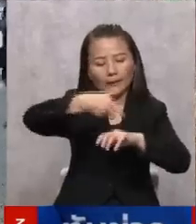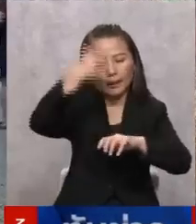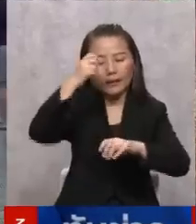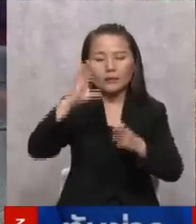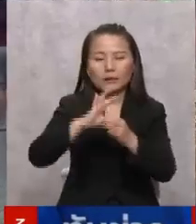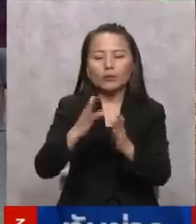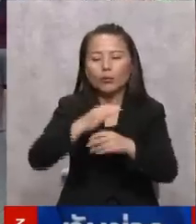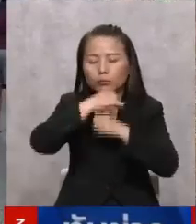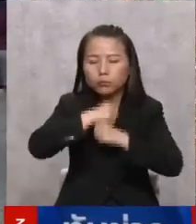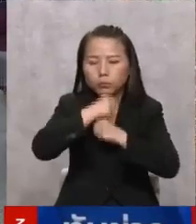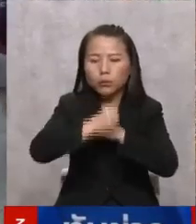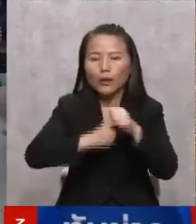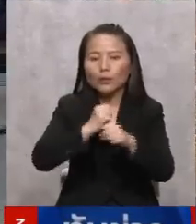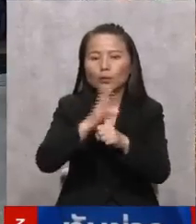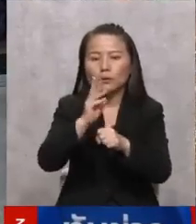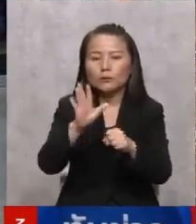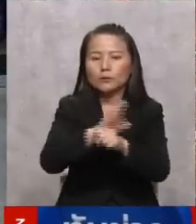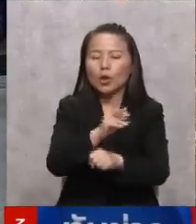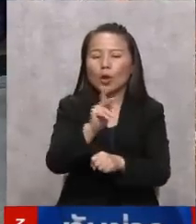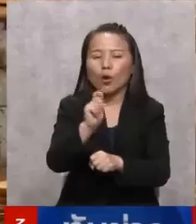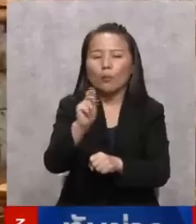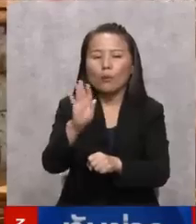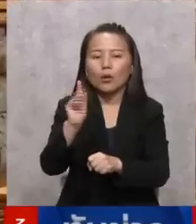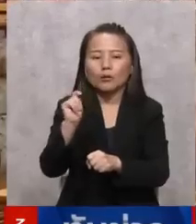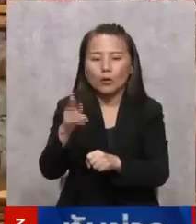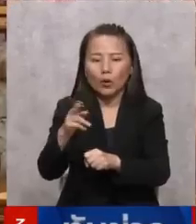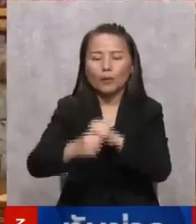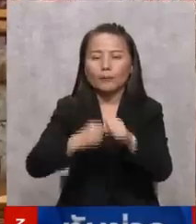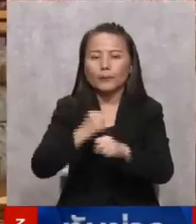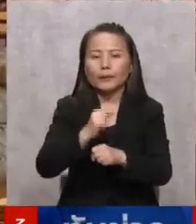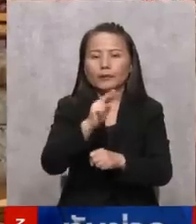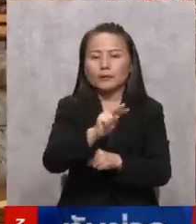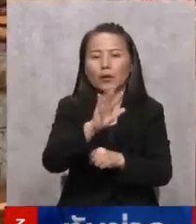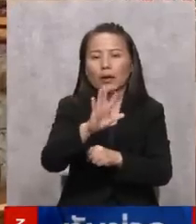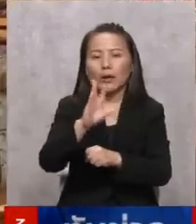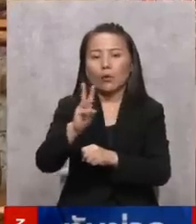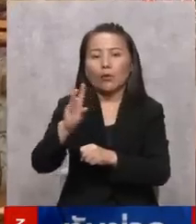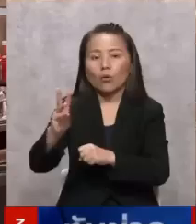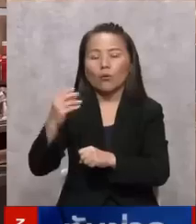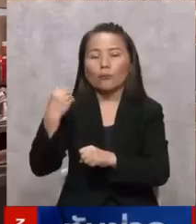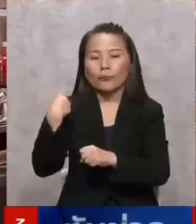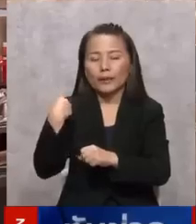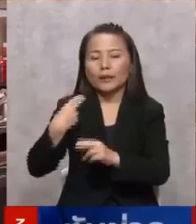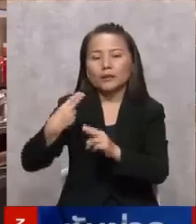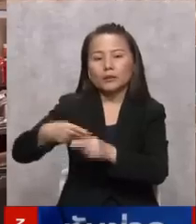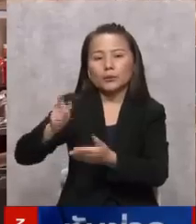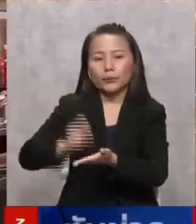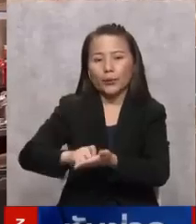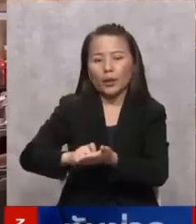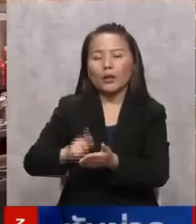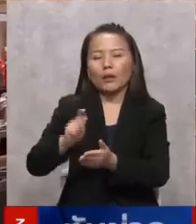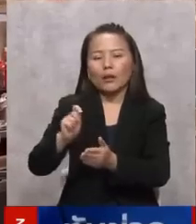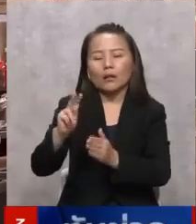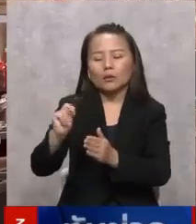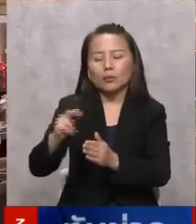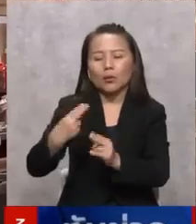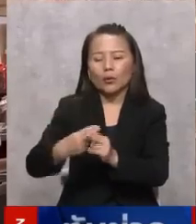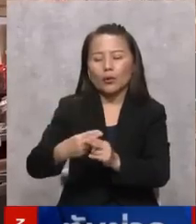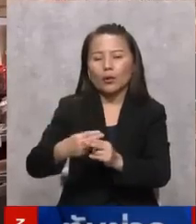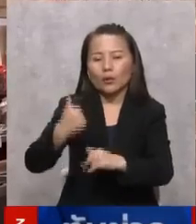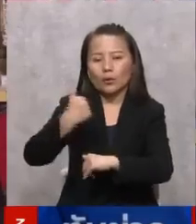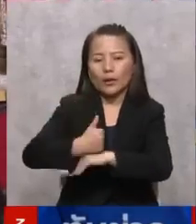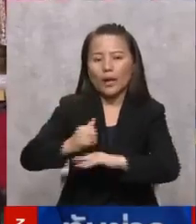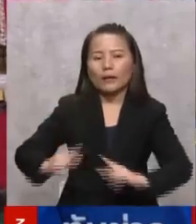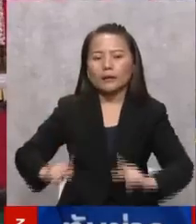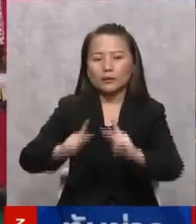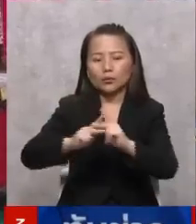การจ่ายเบี้ยยังชีพผู้สูงอายุขององค์กรปกครองส่วนท้องถิ่นพ.ศ. 2566ลงนามโดยพลเอกอนุพงษ์เผ่าจินดารัฐมนตรีว่า